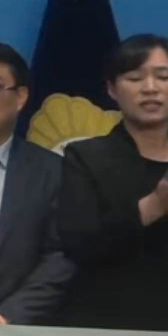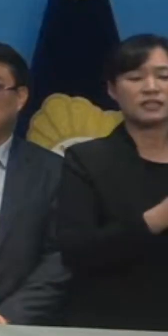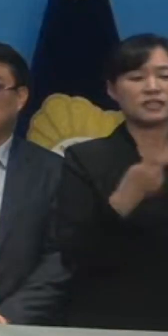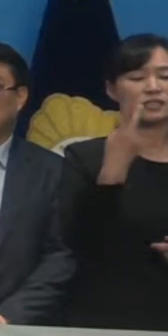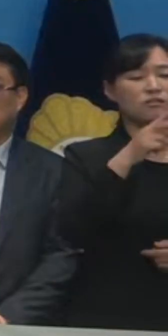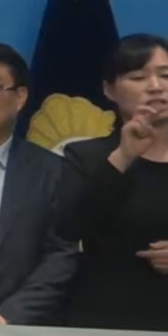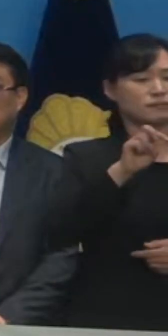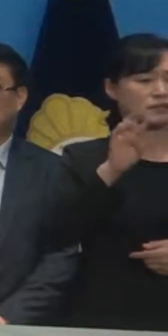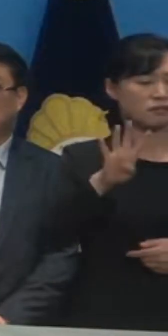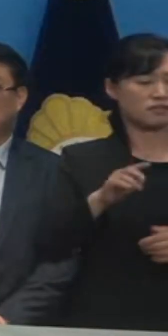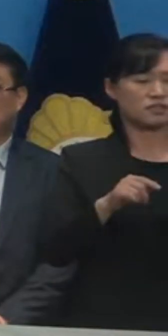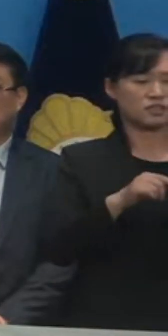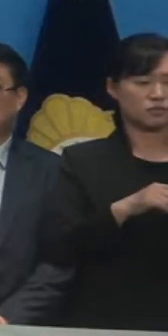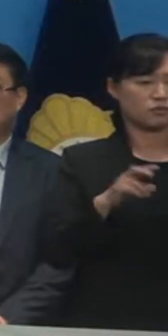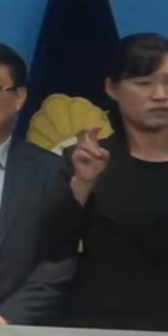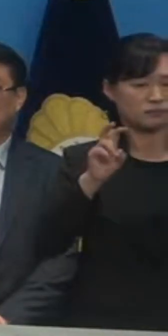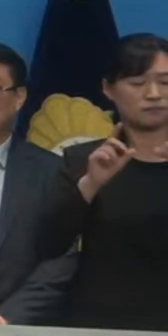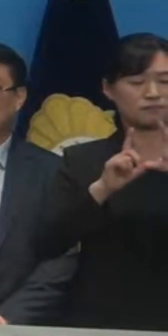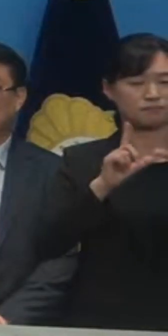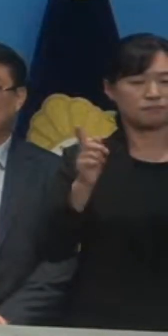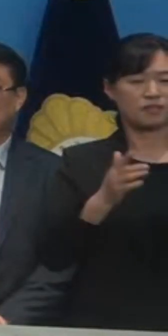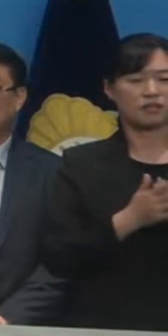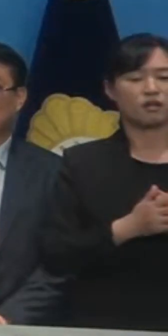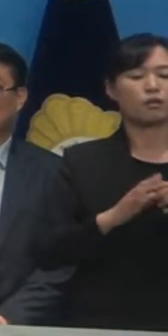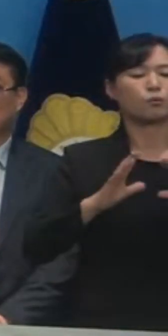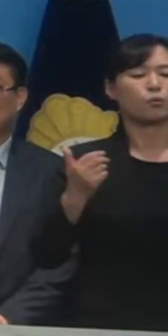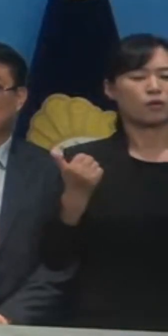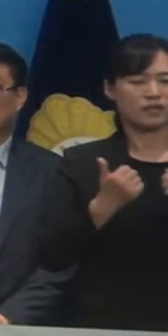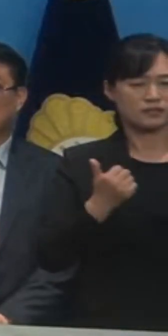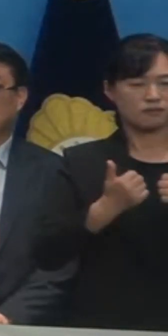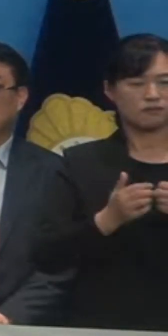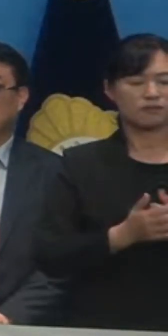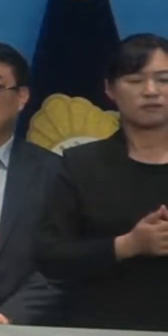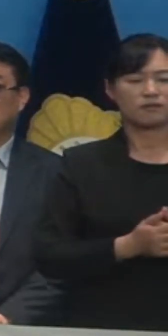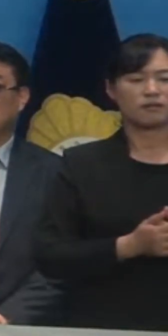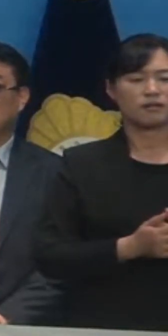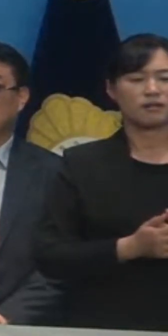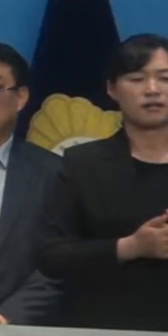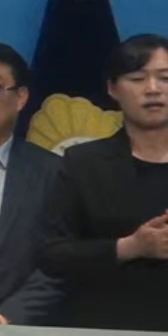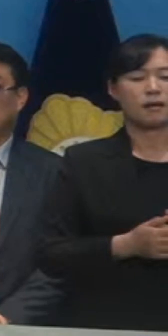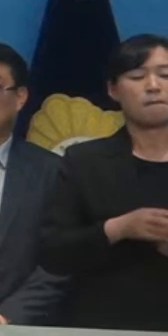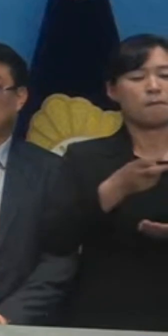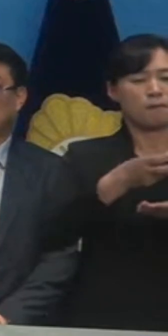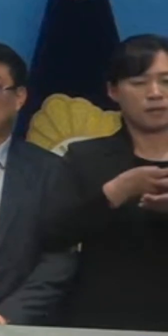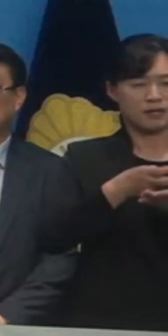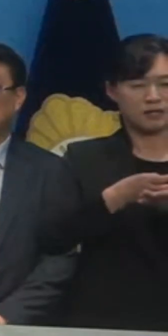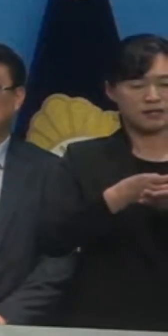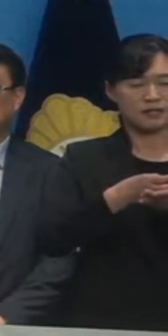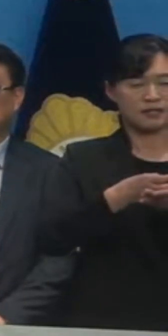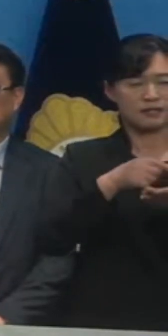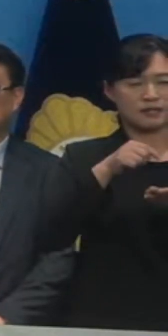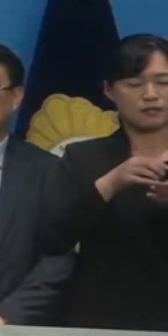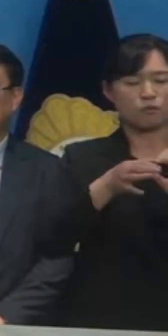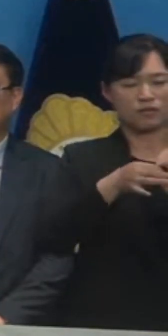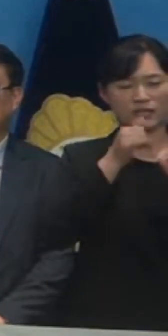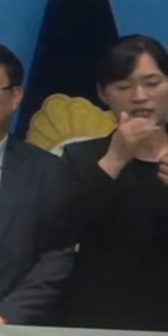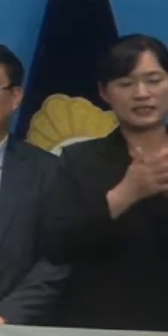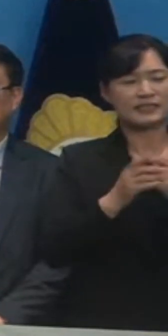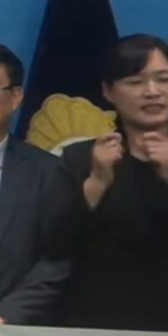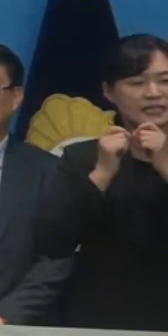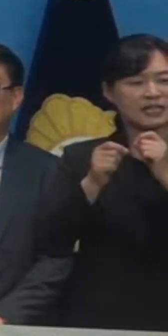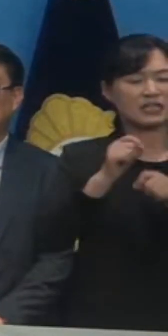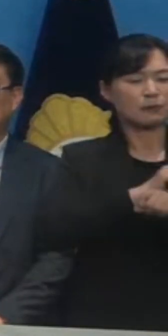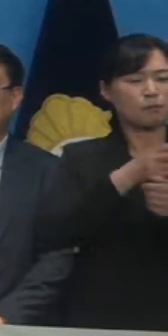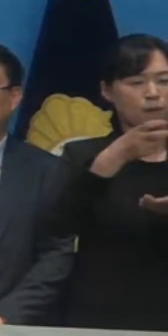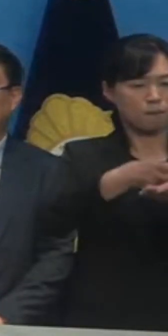2024년 7월 11일 저희에게 국회에서 민생법안의 우선 과제인 사기특별법의 제정과